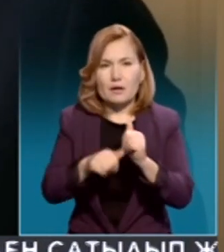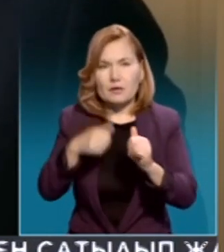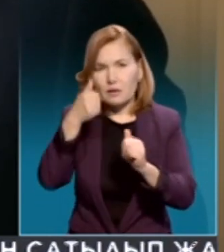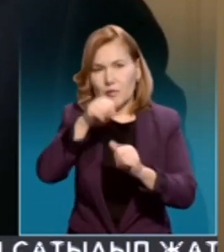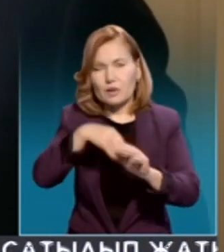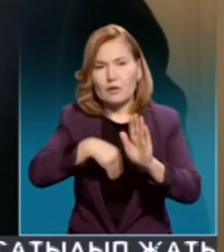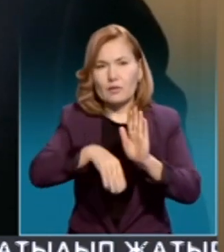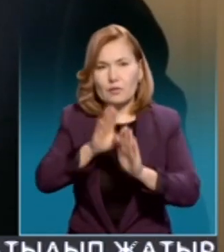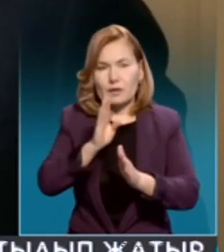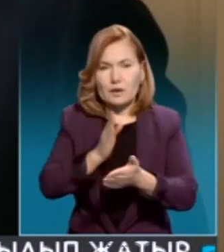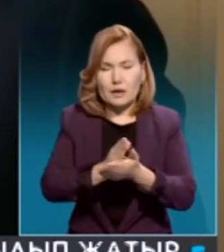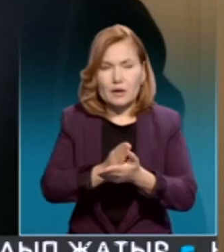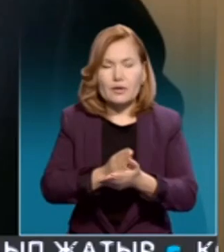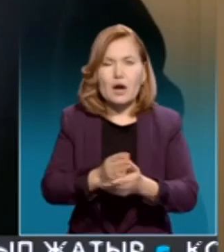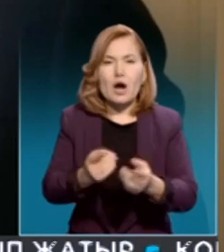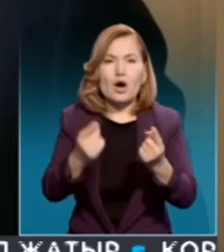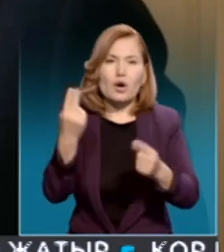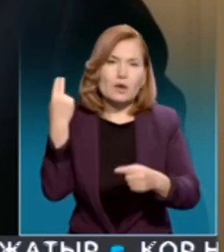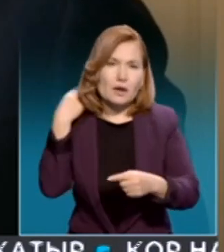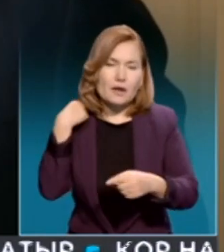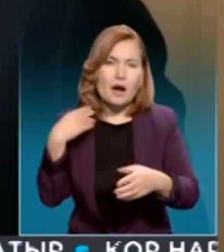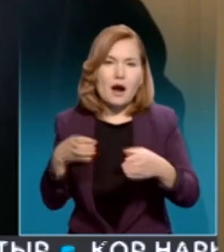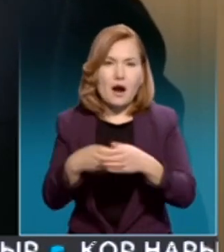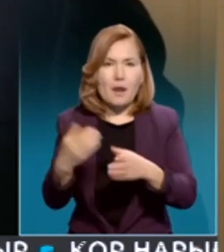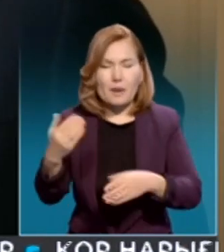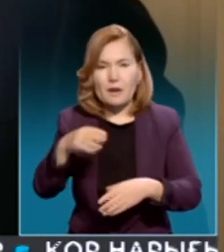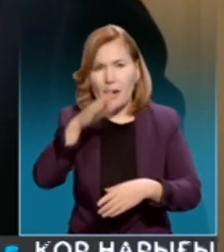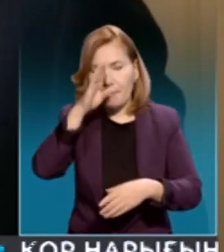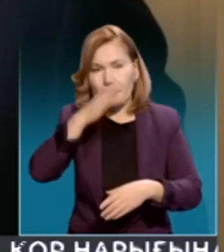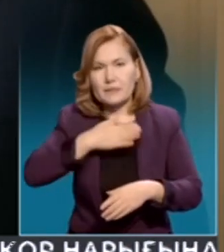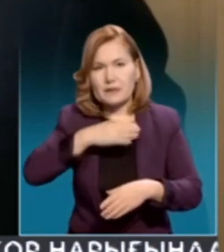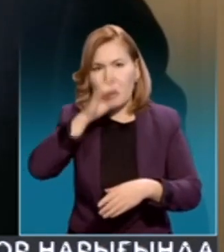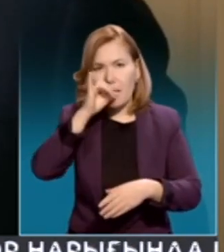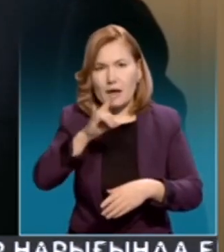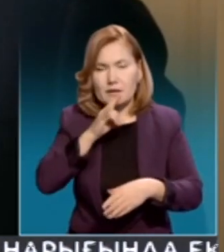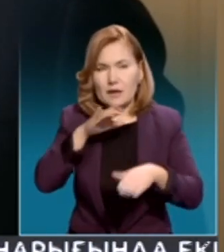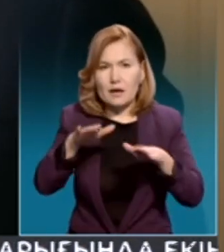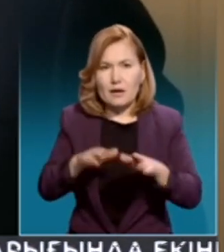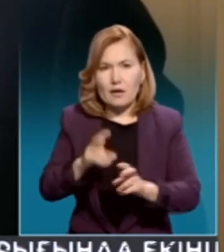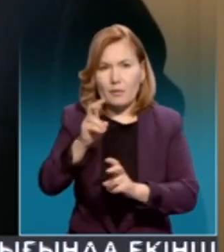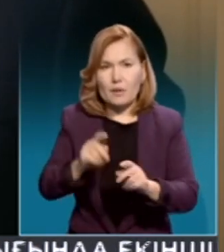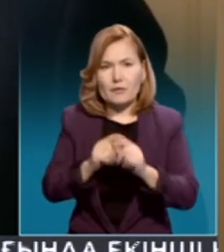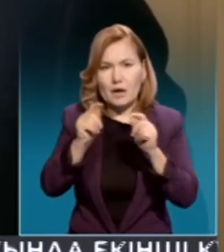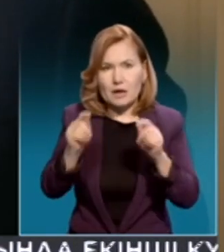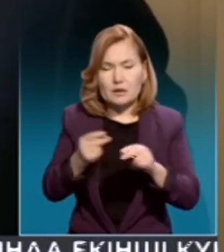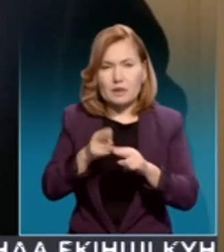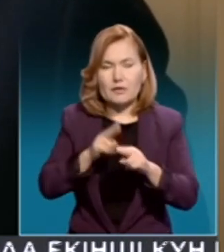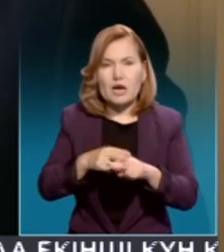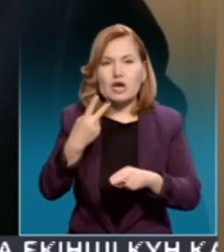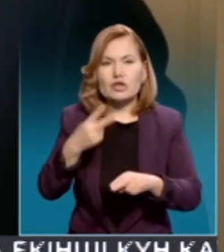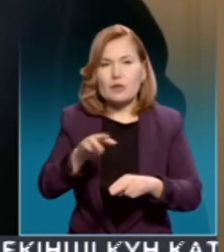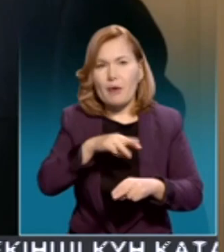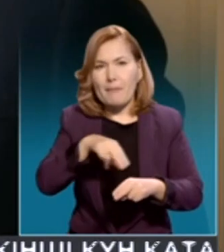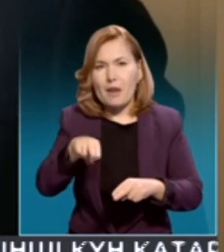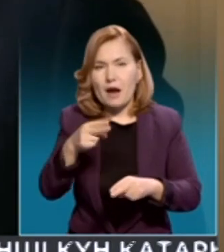қатар Ұлыбританияның компаниялары біздің экономикаға 20